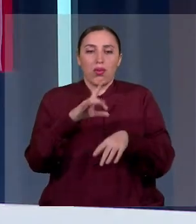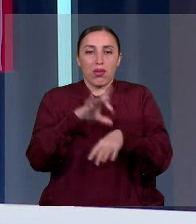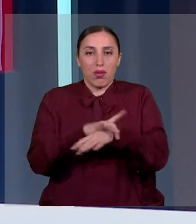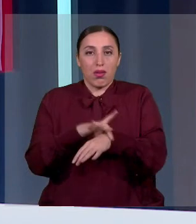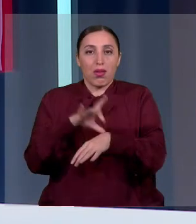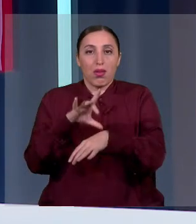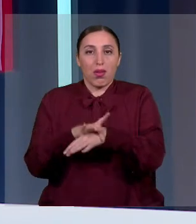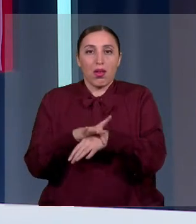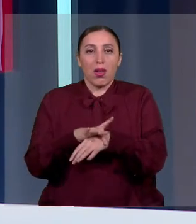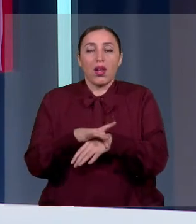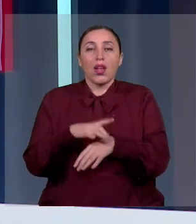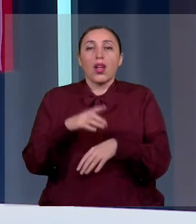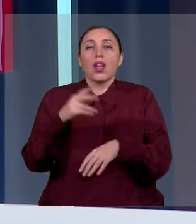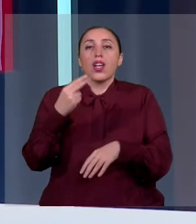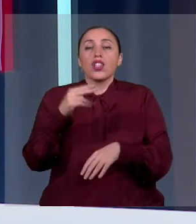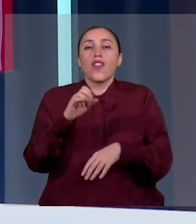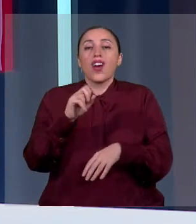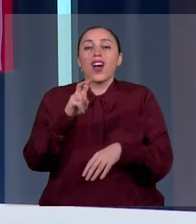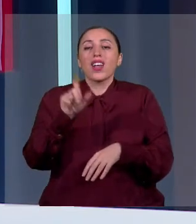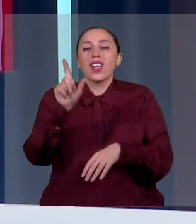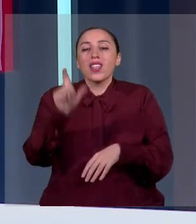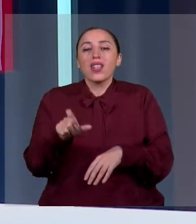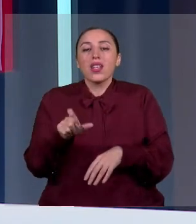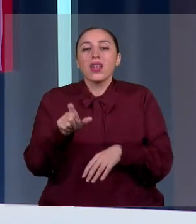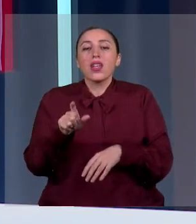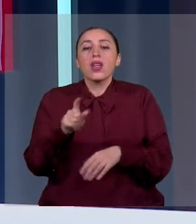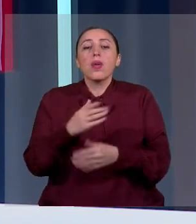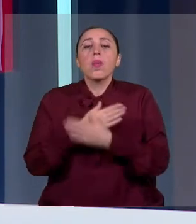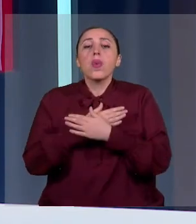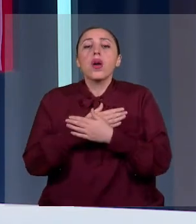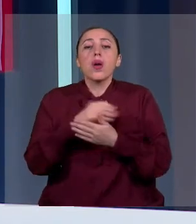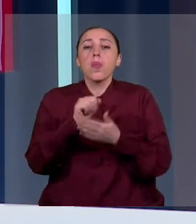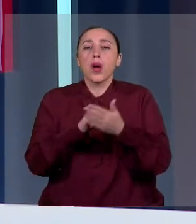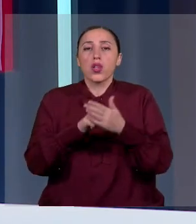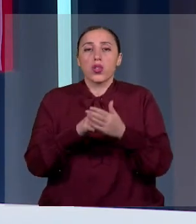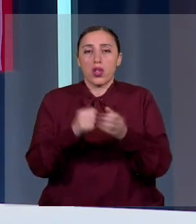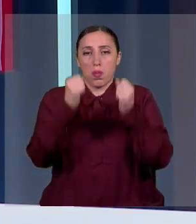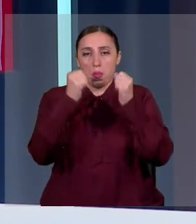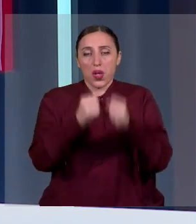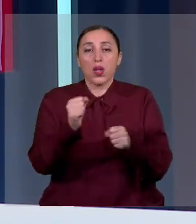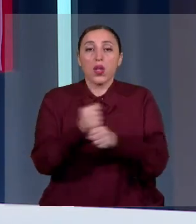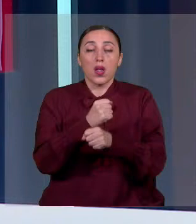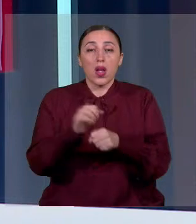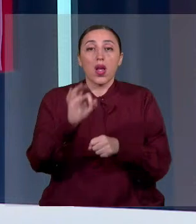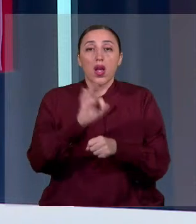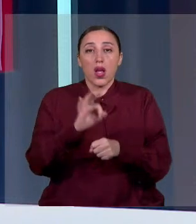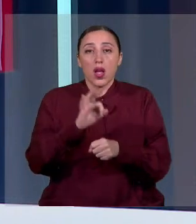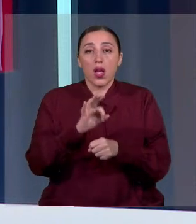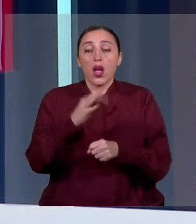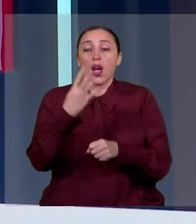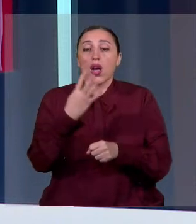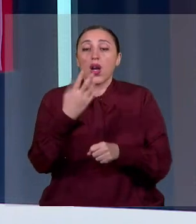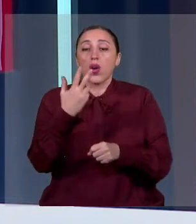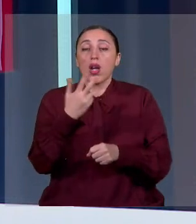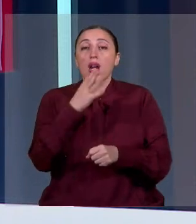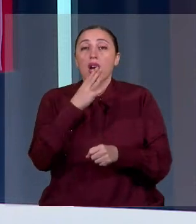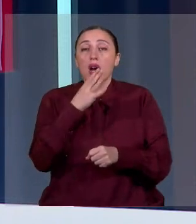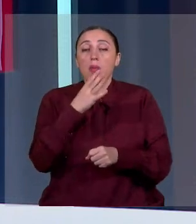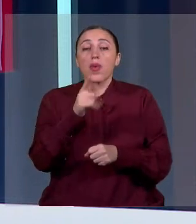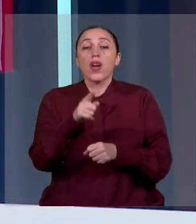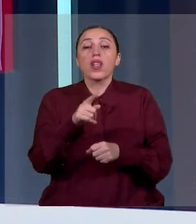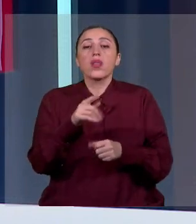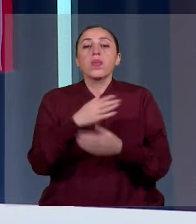արձանագրել. ջավախցի տղամարդը մահացել էր ծեծի հետևանքով։ 43-ամյա Պողոսյանի մահվան գործը